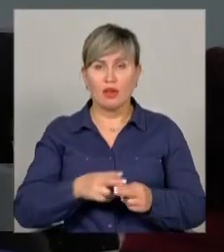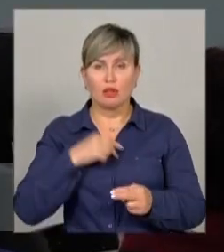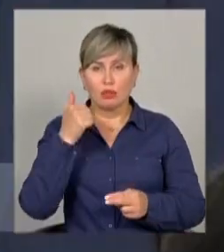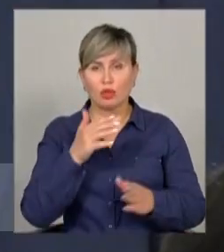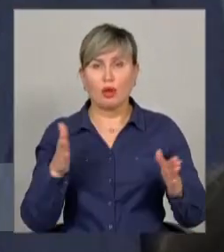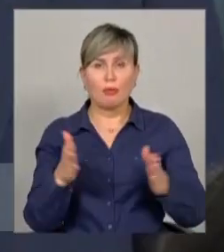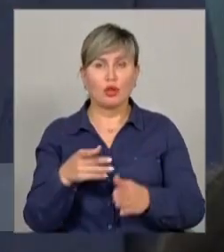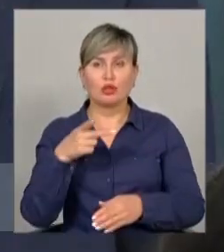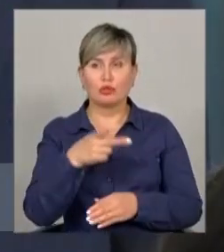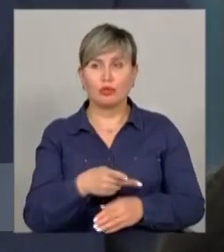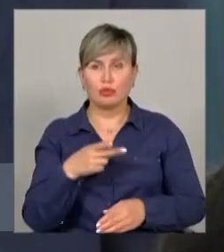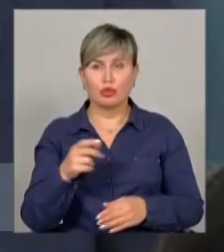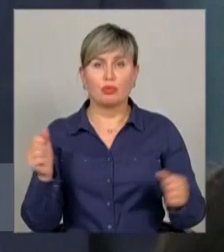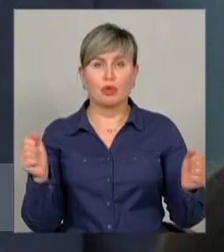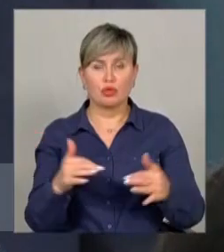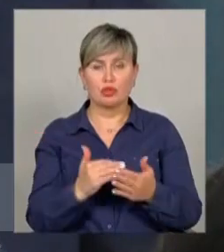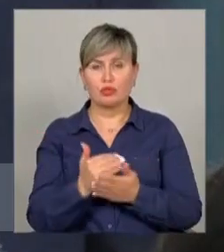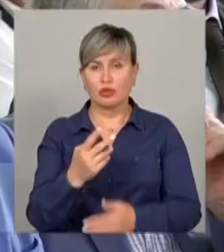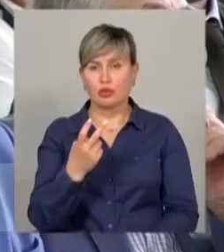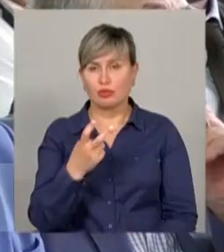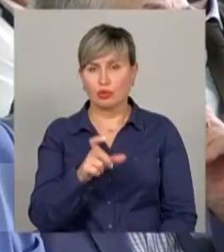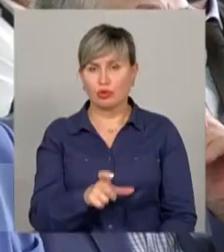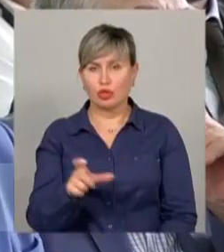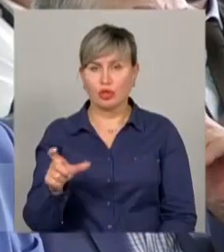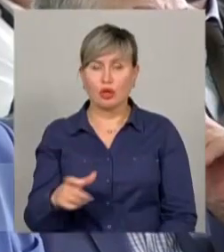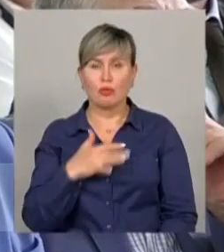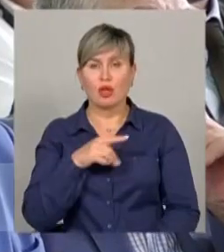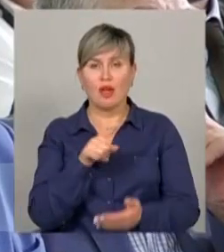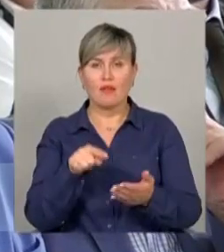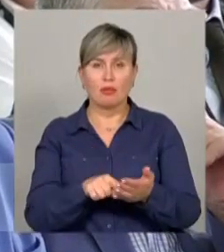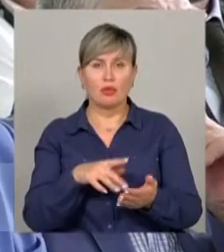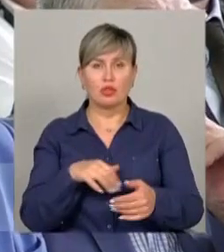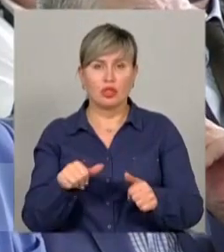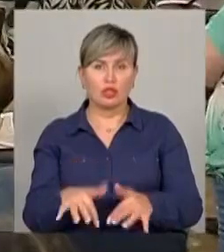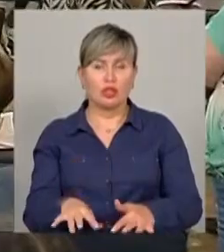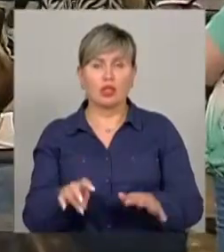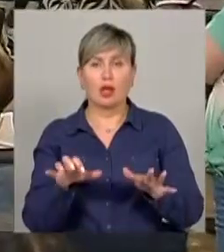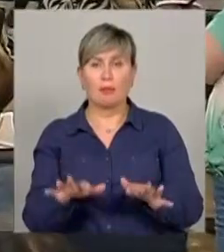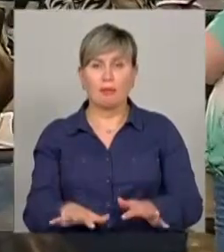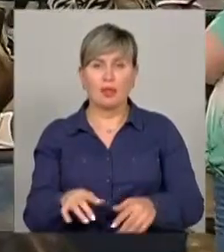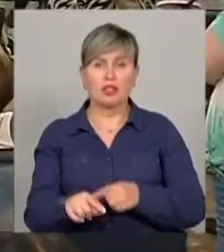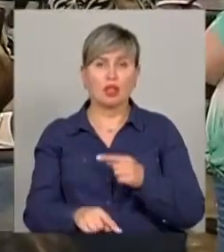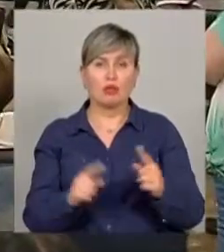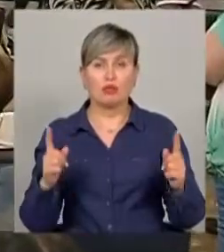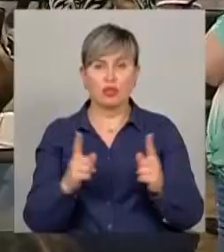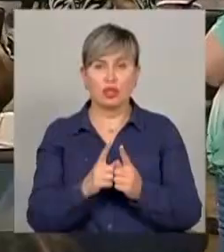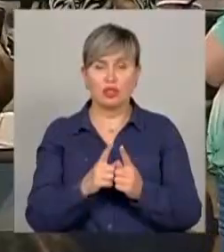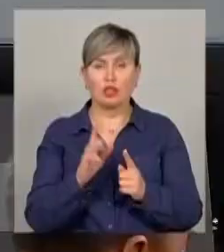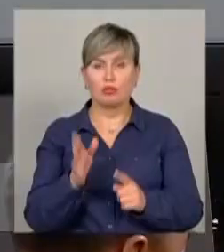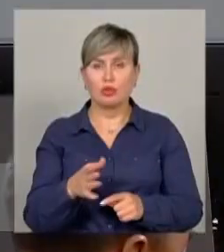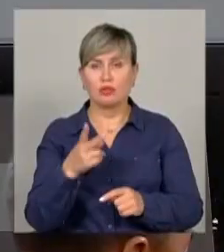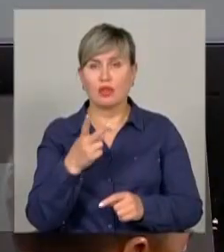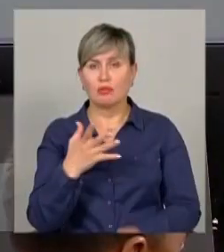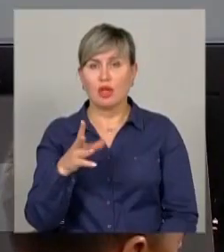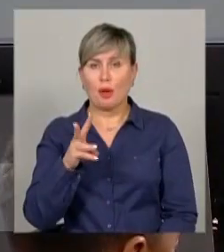меньше 2 часов. На нее пришло свыше 200 человек. Многие вопросы были решены на месте. Следующая встреча главы мегаполиса пройдет